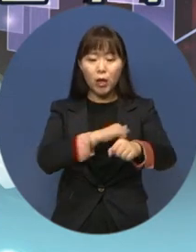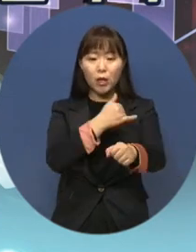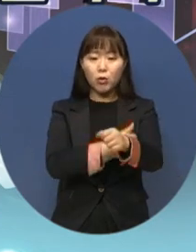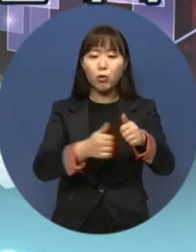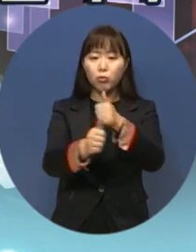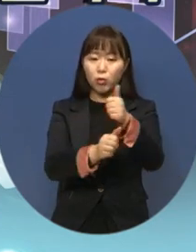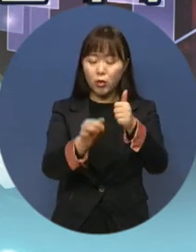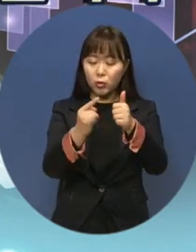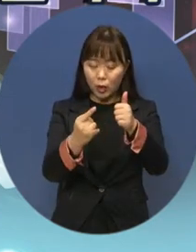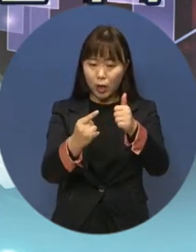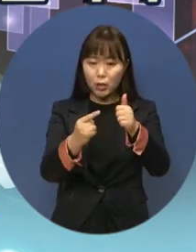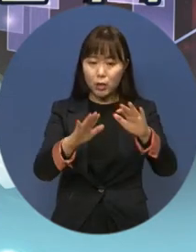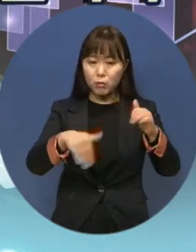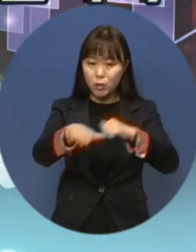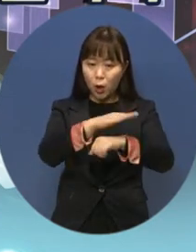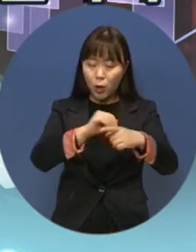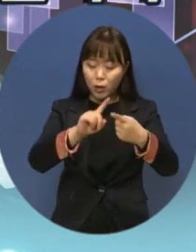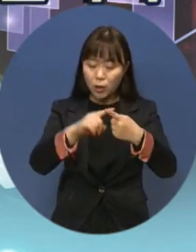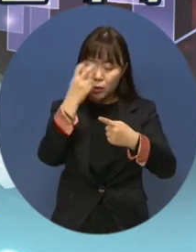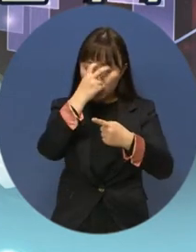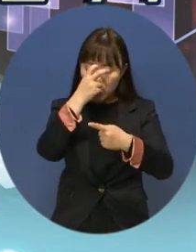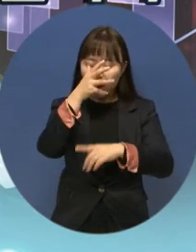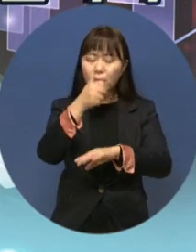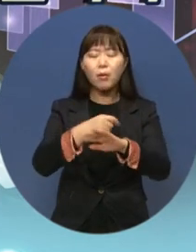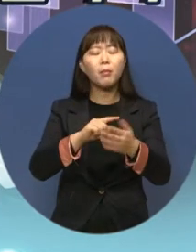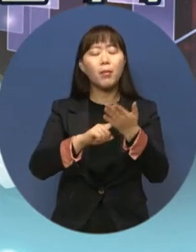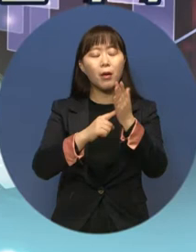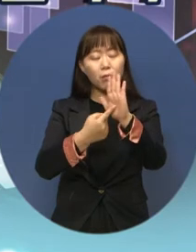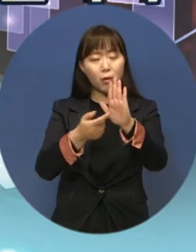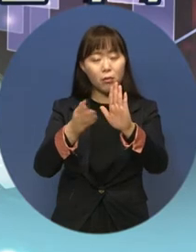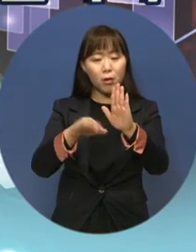국가인권위원회가 실태 조사를 발표했는데